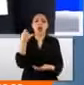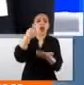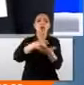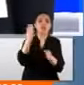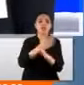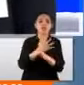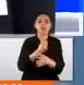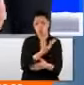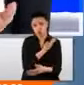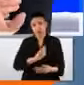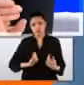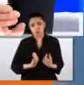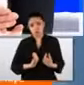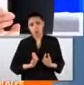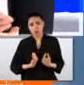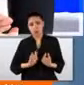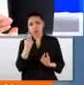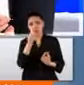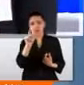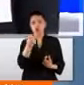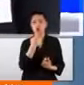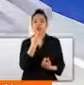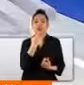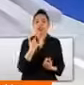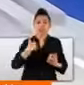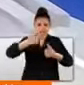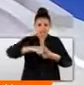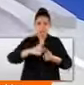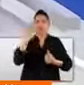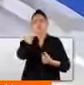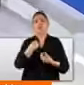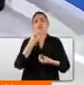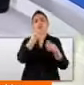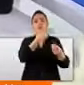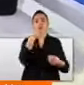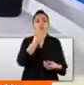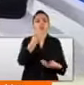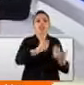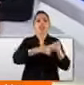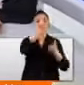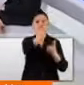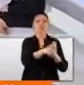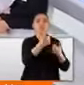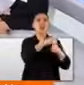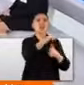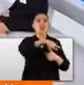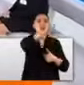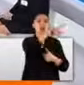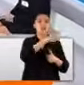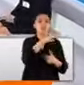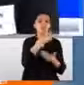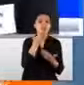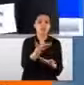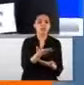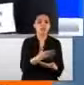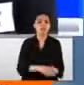Çok seviyorum ya. 2019'da evleneceğim ya onun için. İddiaya göre dolandırıcı sevgilinin karısı da tüm olanlardan